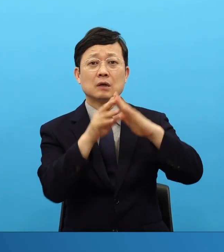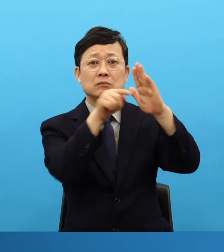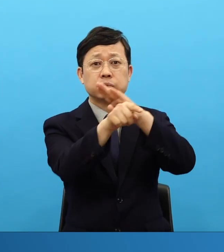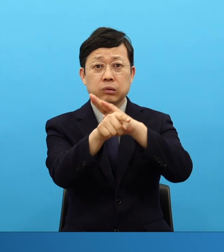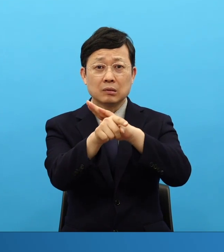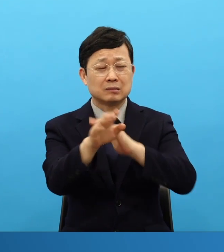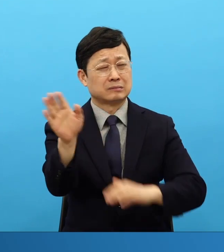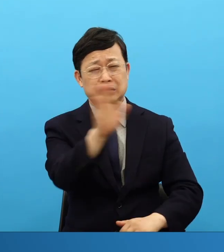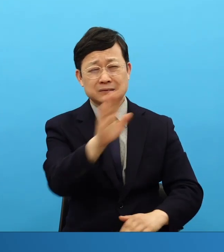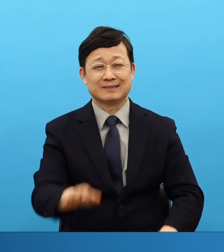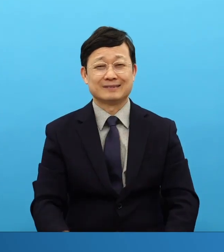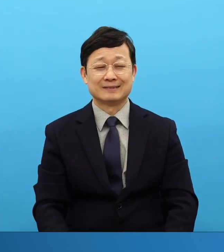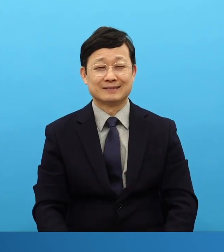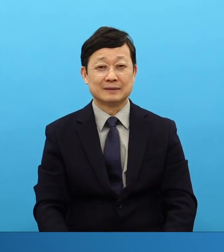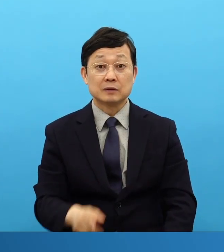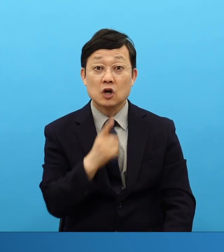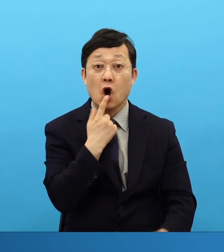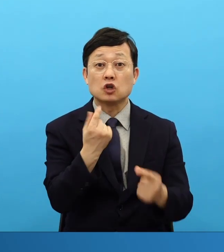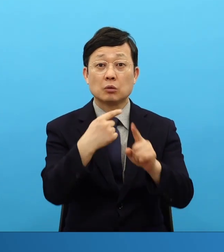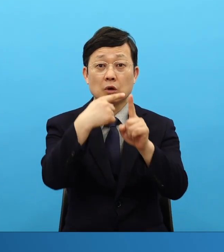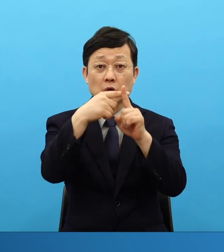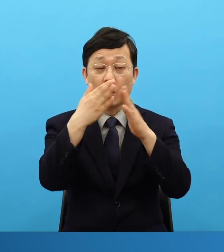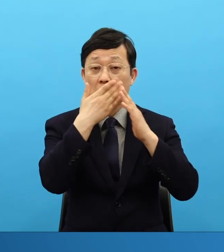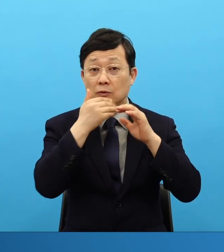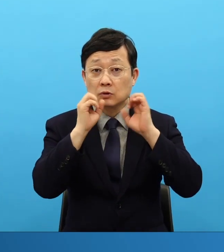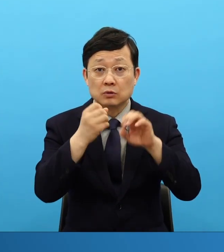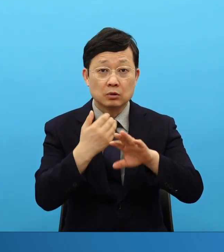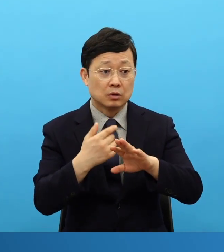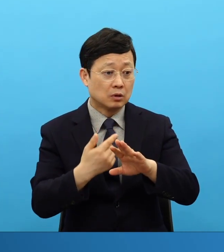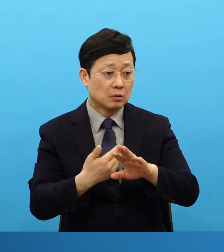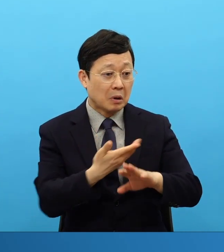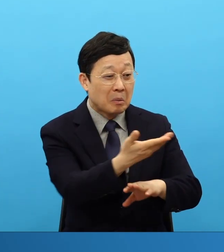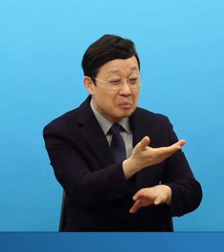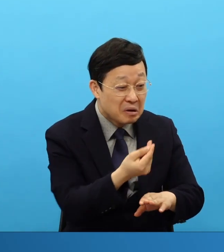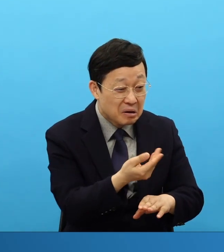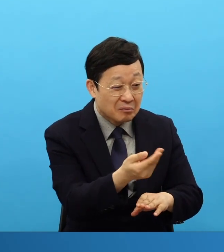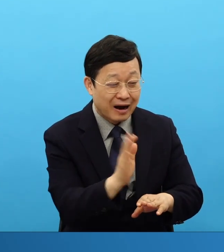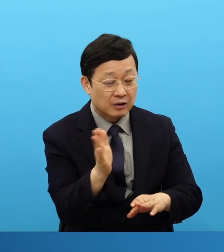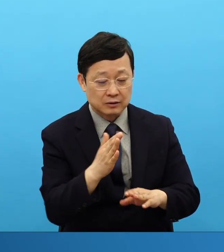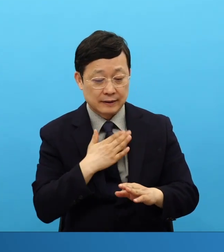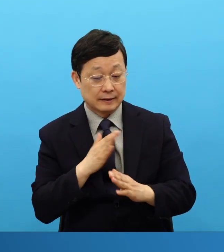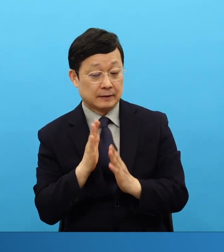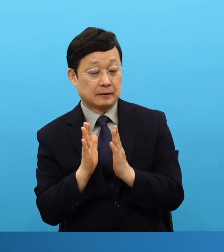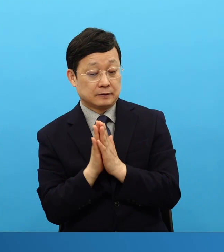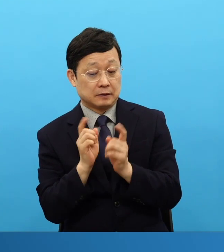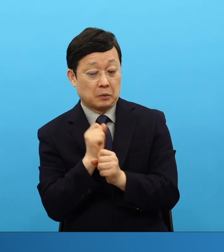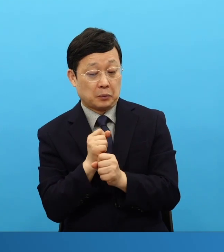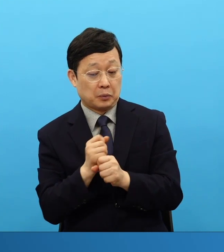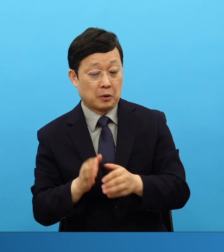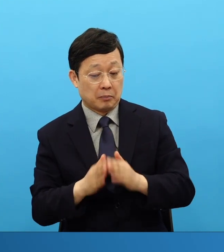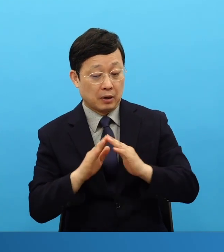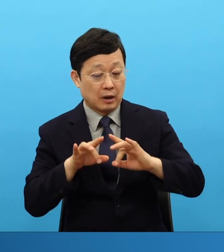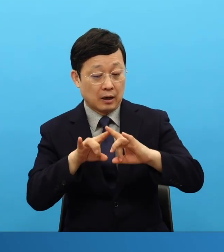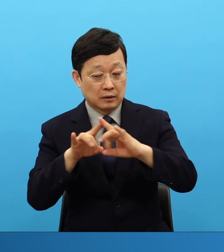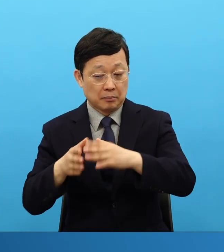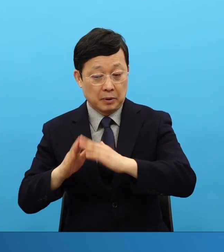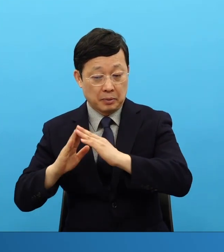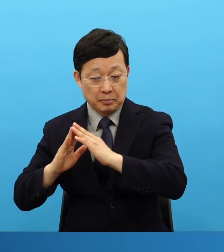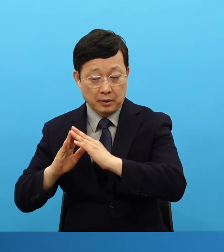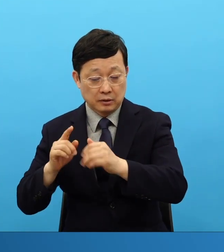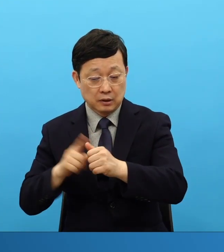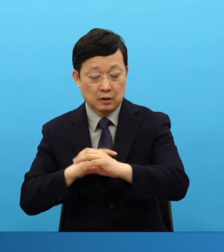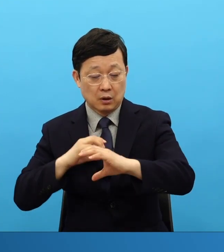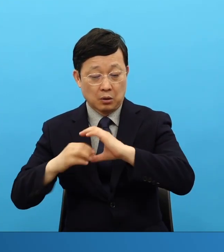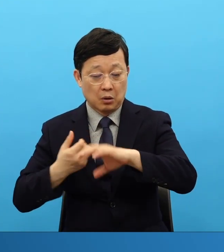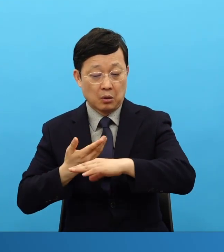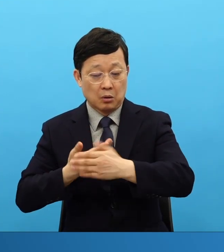하고 있거든요. 그래 안 되지. But a lot of times, you're doing it in a style 용목지. Where you leave your phone at home and you're going around borrowing other people's phone. 좀 돌아이구나. 욕먹다니까요. Of